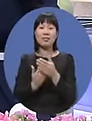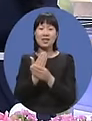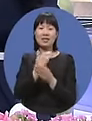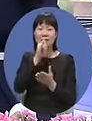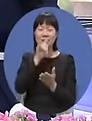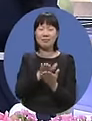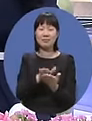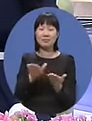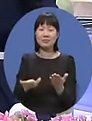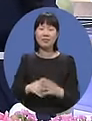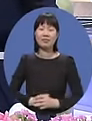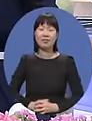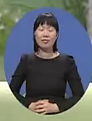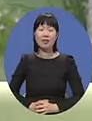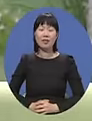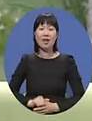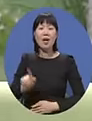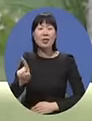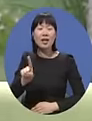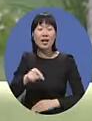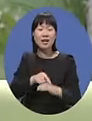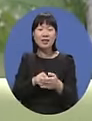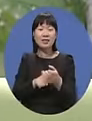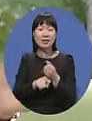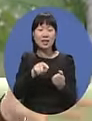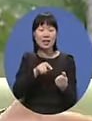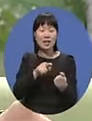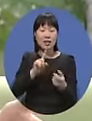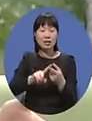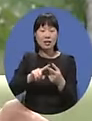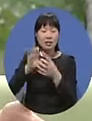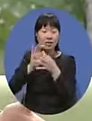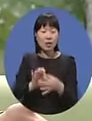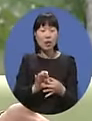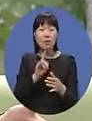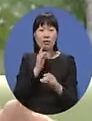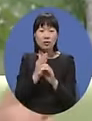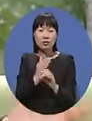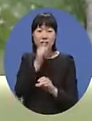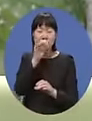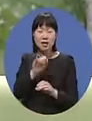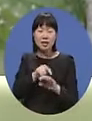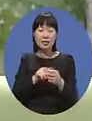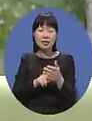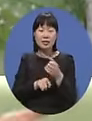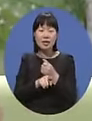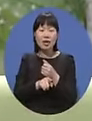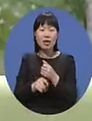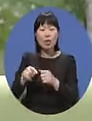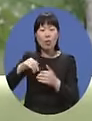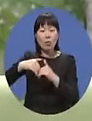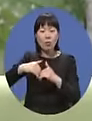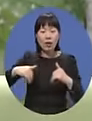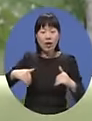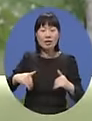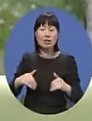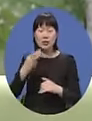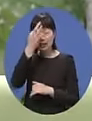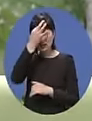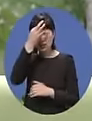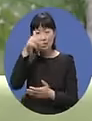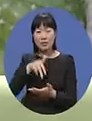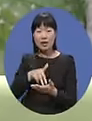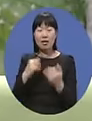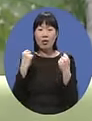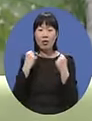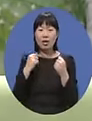네. 근데 선생님 어때요? 이렇게 심리적인 이유를 지금 계속 얘기를 하고 있는데, 심리적인 이유 외에도 어떤 기능적인 면이랄까요? 뭐